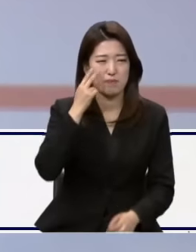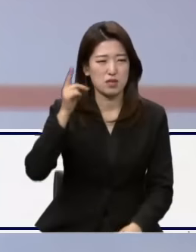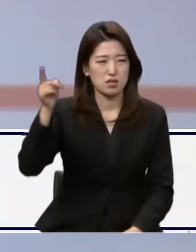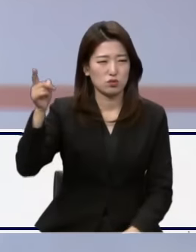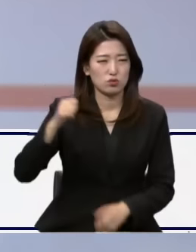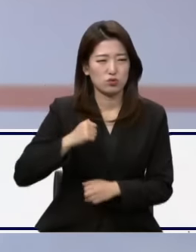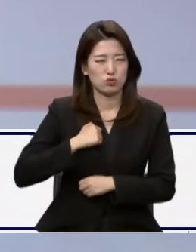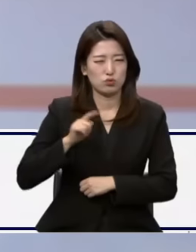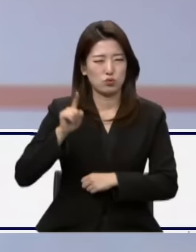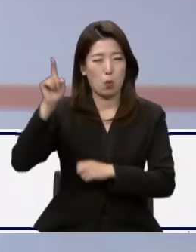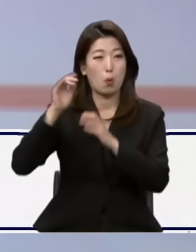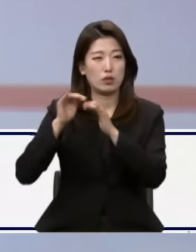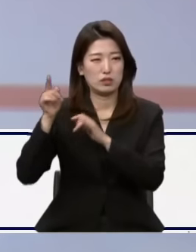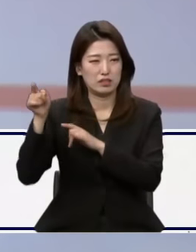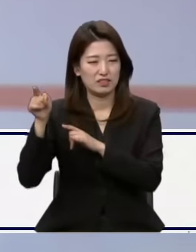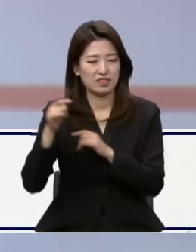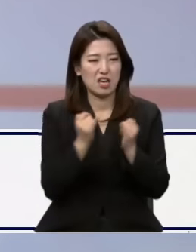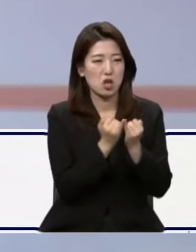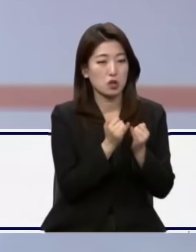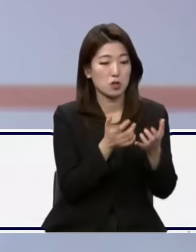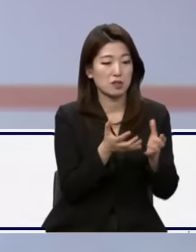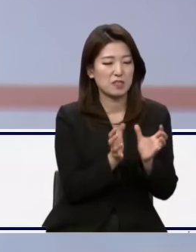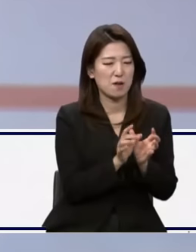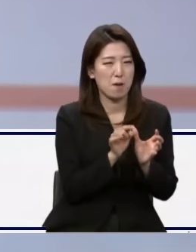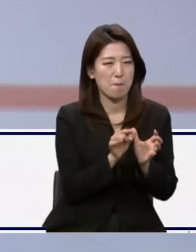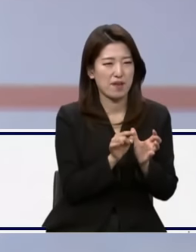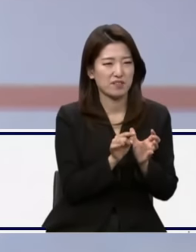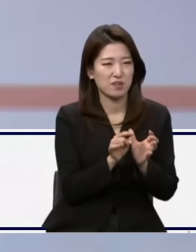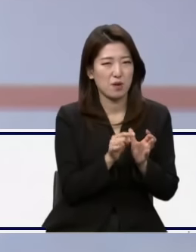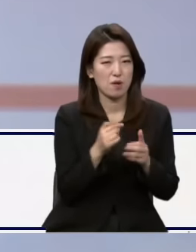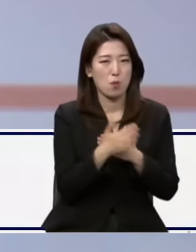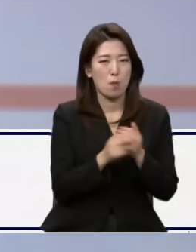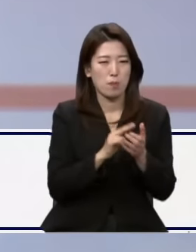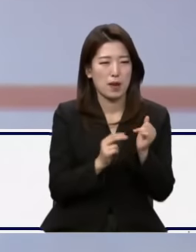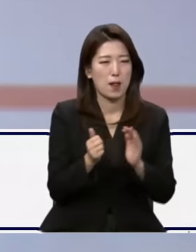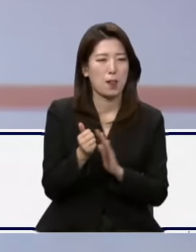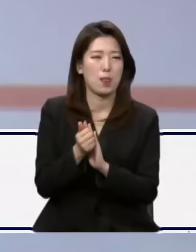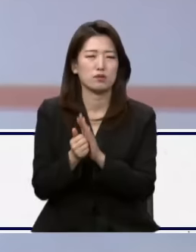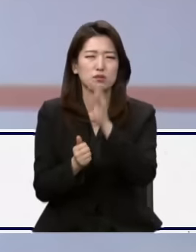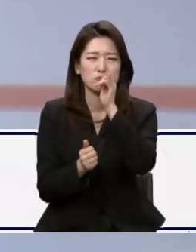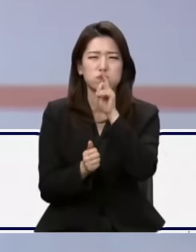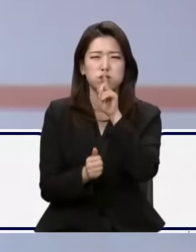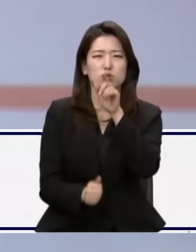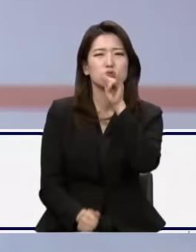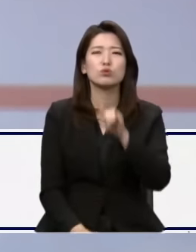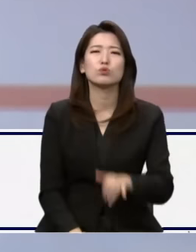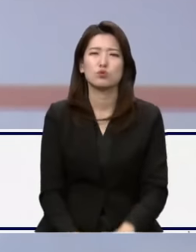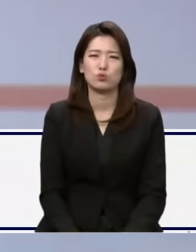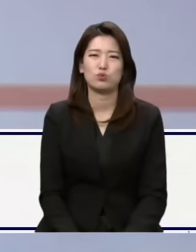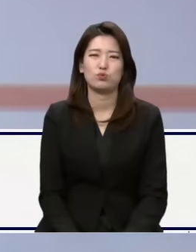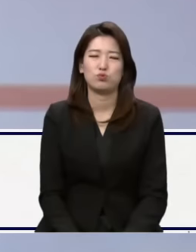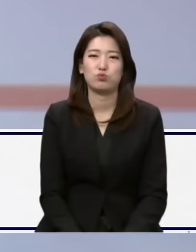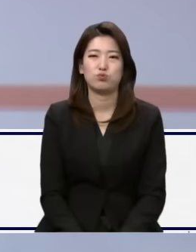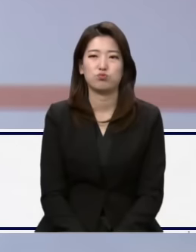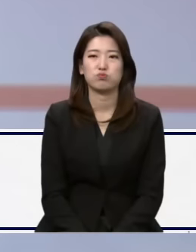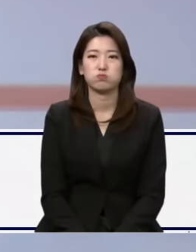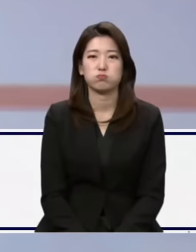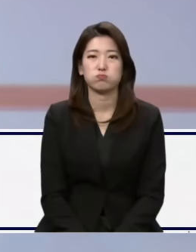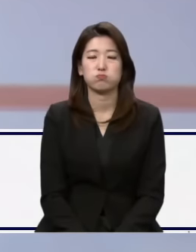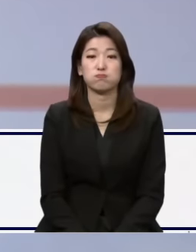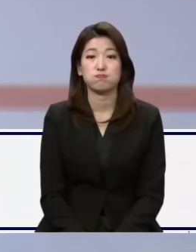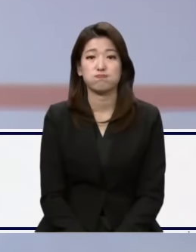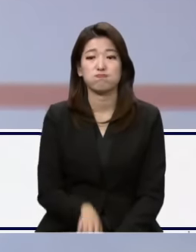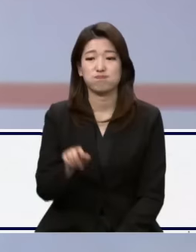장가를 상대로 입에 담지 못할 그런 또 어떤 역대급 망언들 했었거든요 그래서 아마 그 전체적으로 아마 그런 부분들이 아마 이번